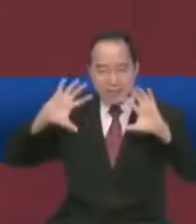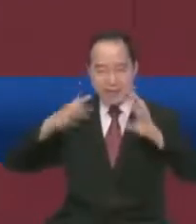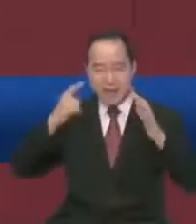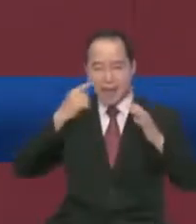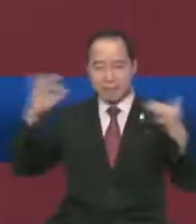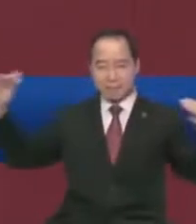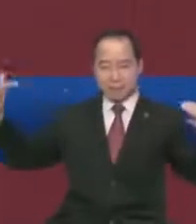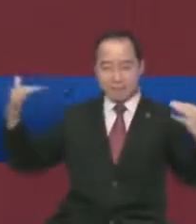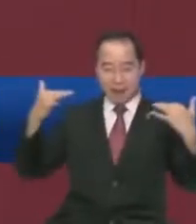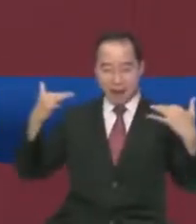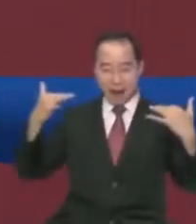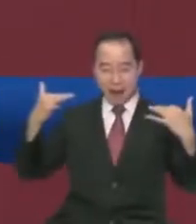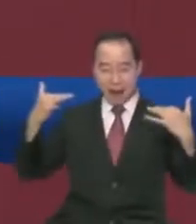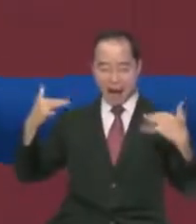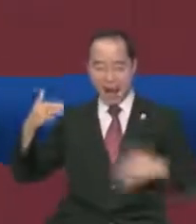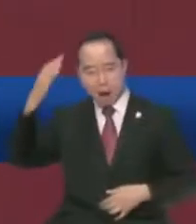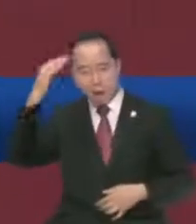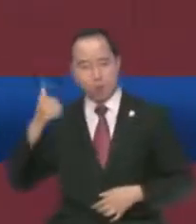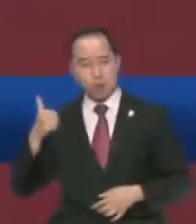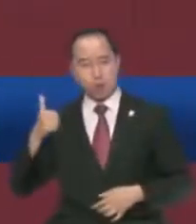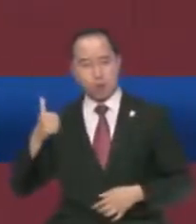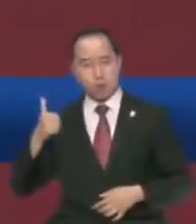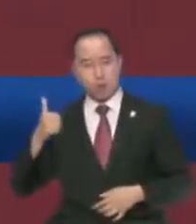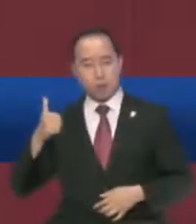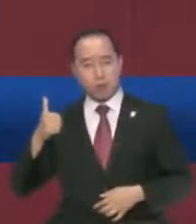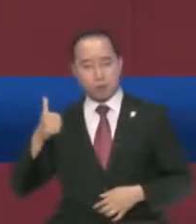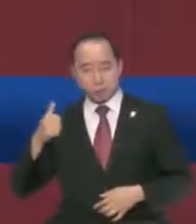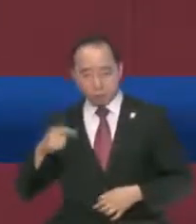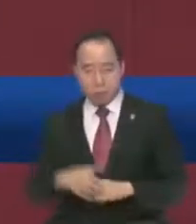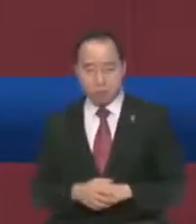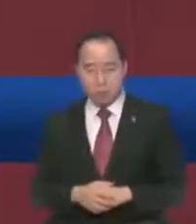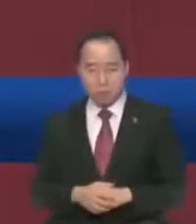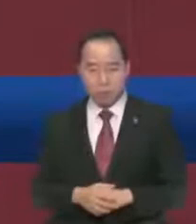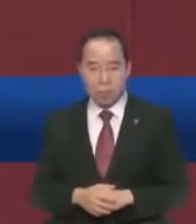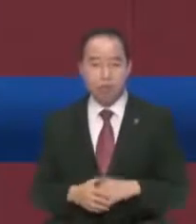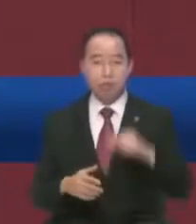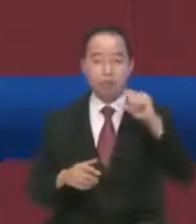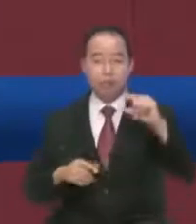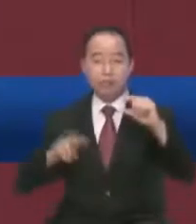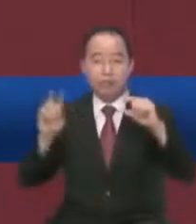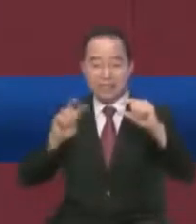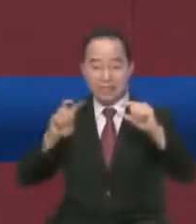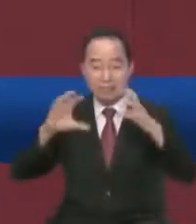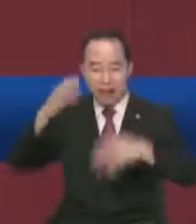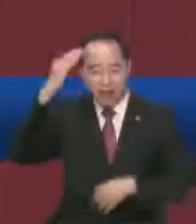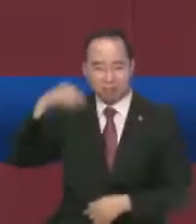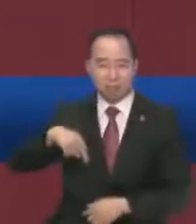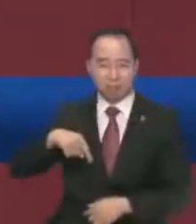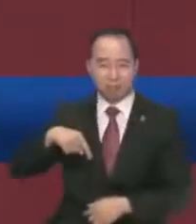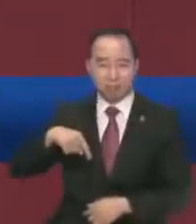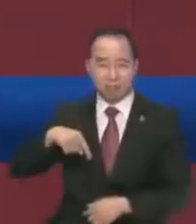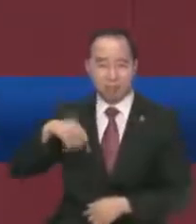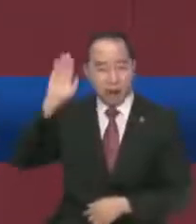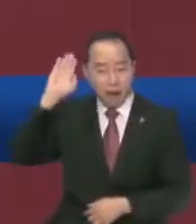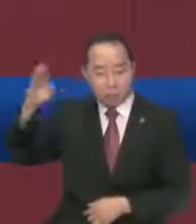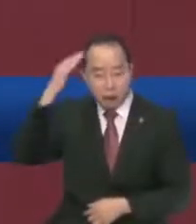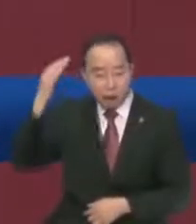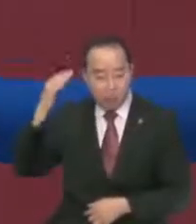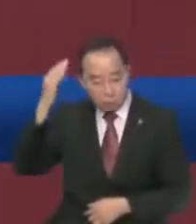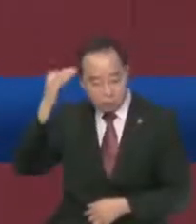한국은 G20 구성원이자 국제사회의 중견국가입니다. 앞으로 한국의 이상은 더